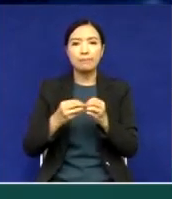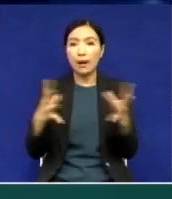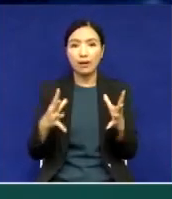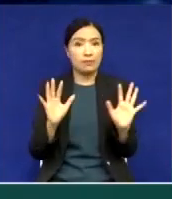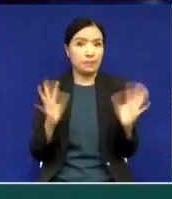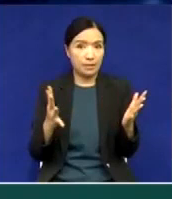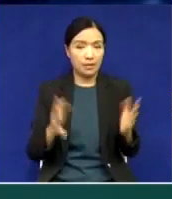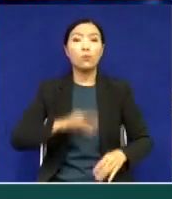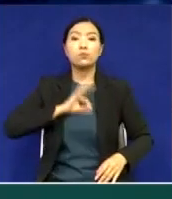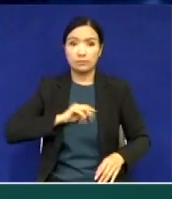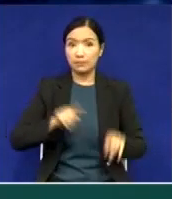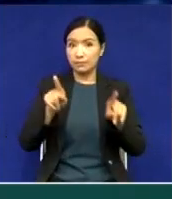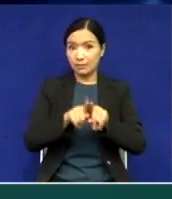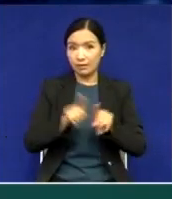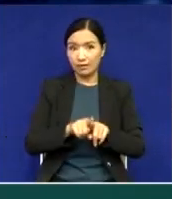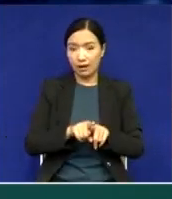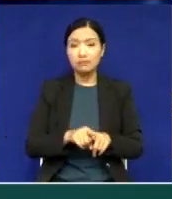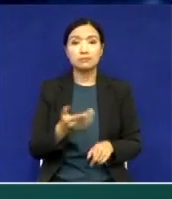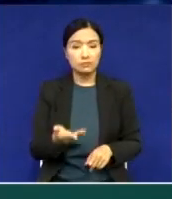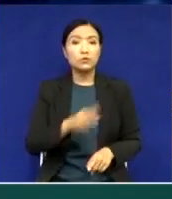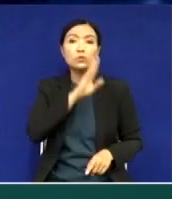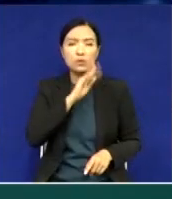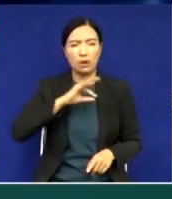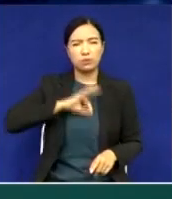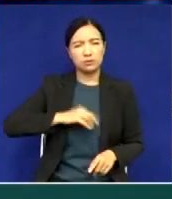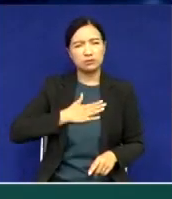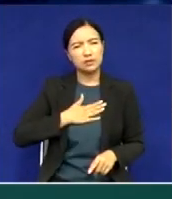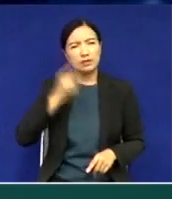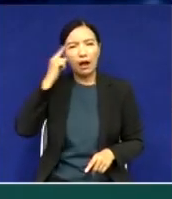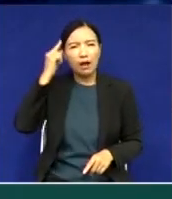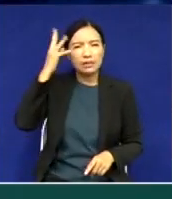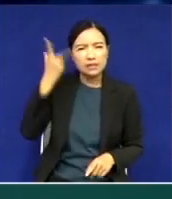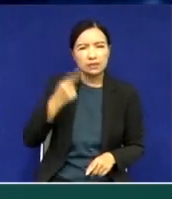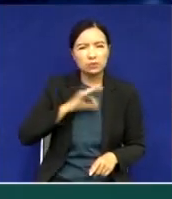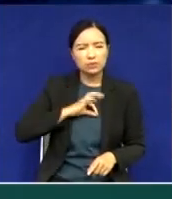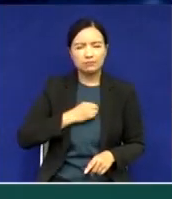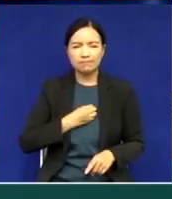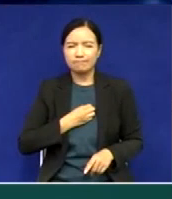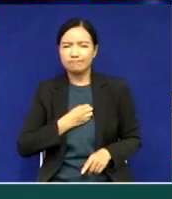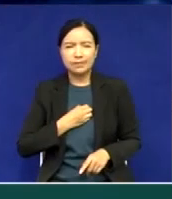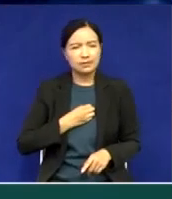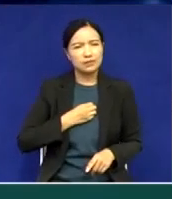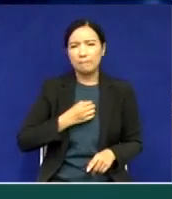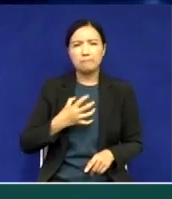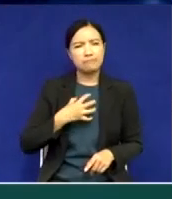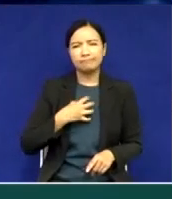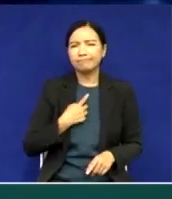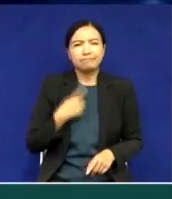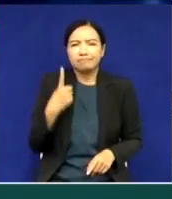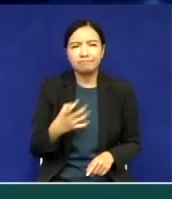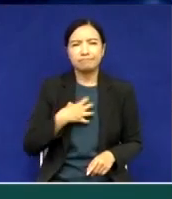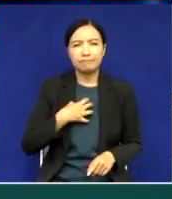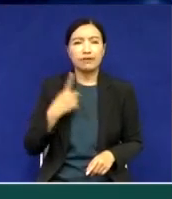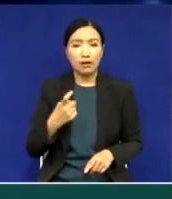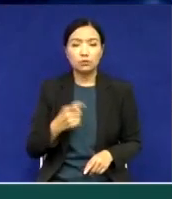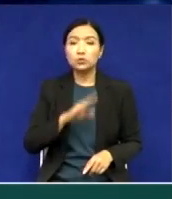ความรู้สึกคนเราก็เหมือนกันนะครับความรู้สึกคนเราเมื่อความรู้สึกมันถึงจุดหนึ่งที่มีความรู้สึกมันไม่อยากอยู่แล้วเนี่ยถ้าเรามี